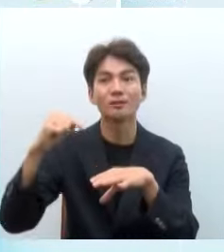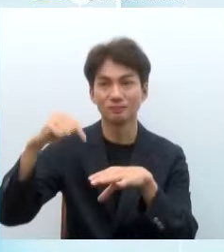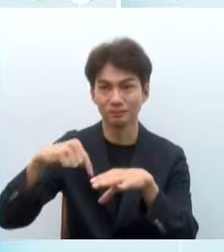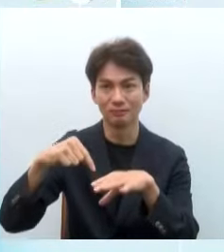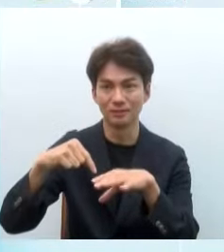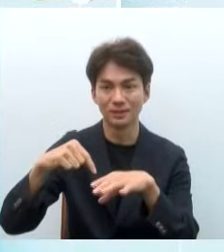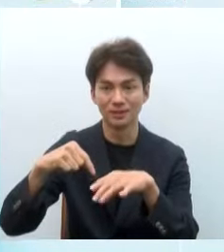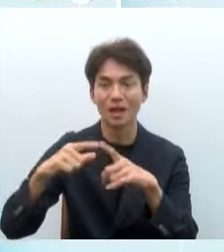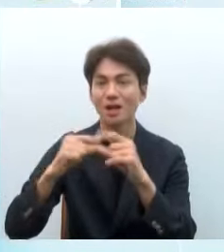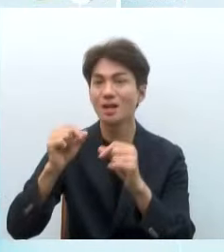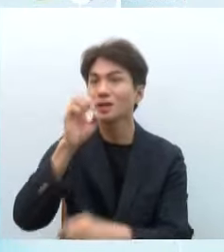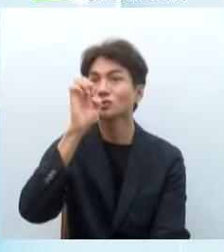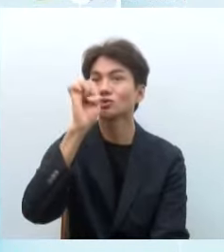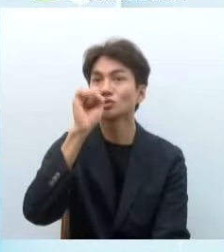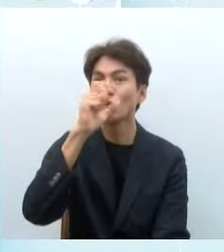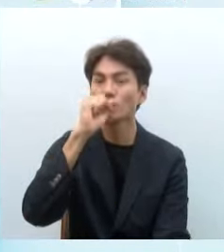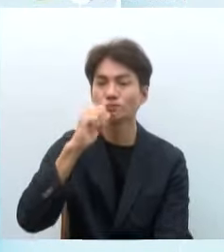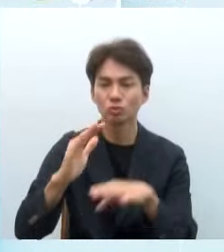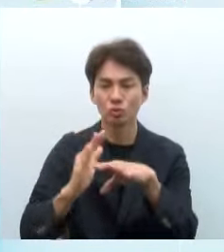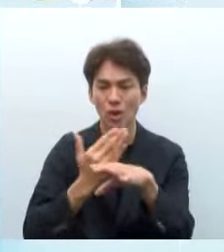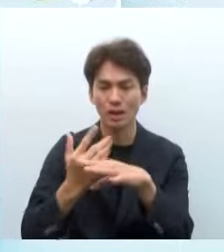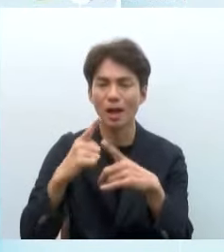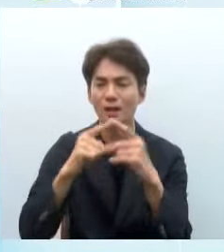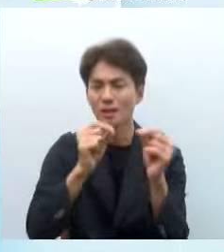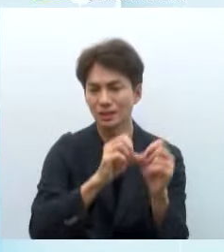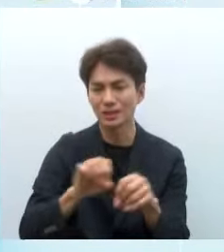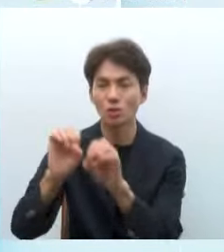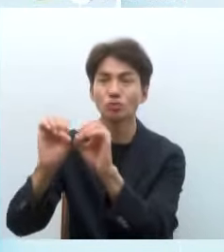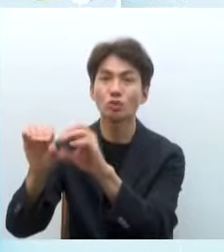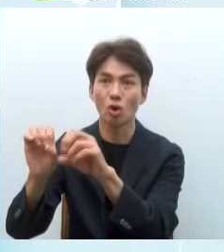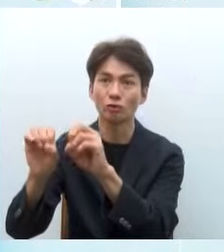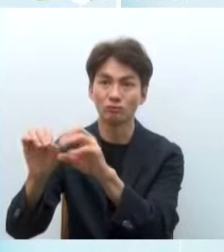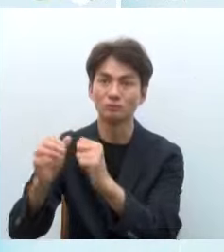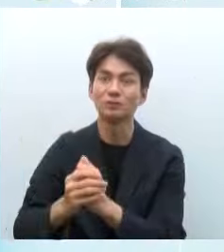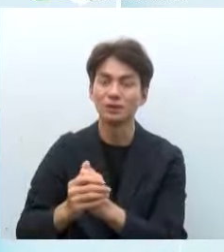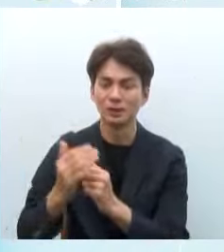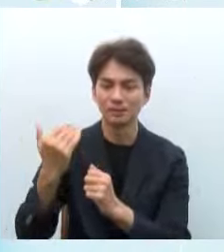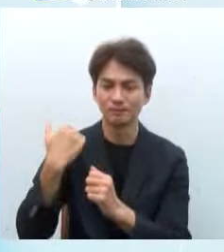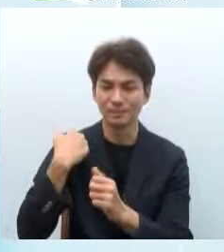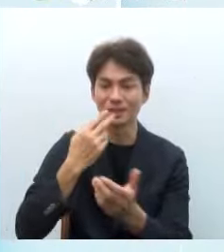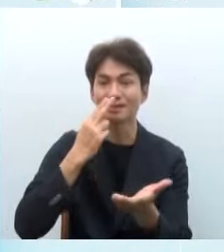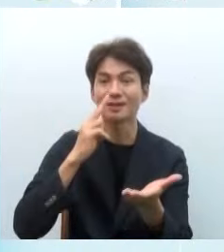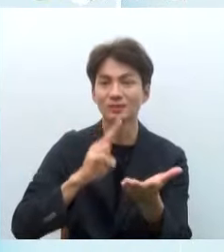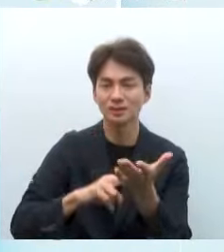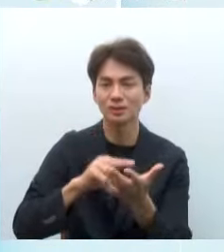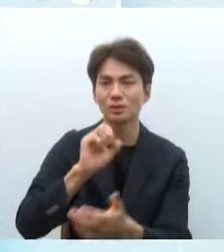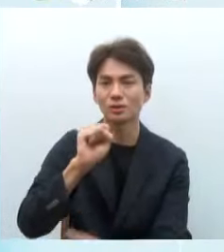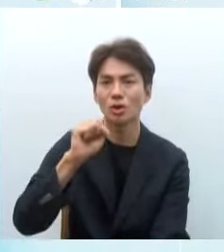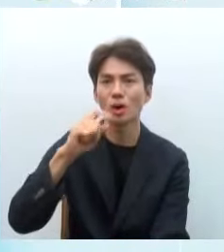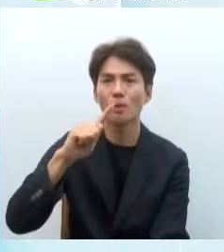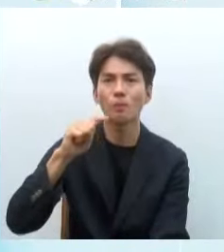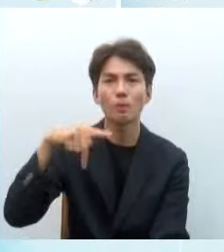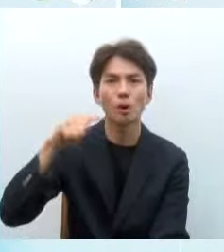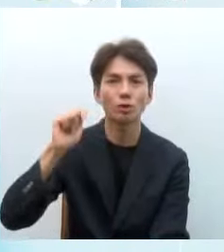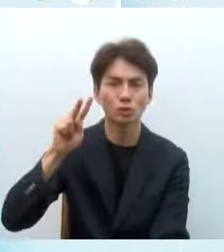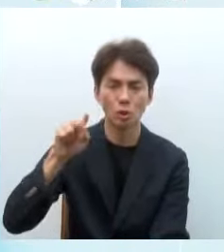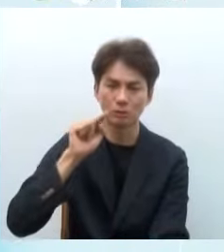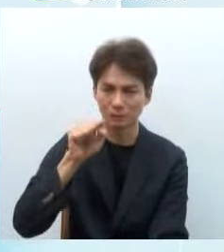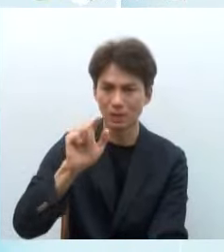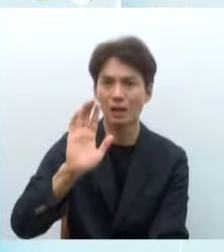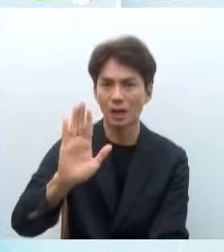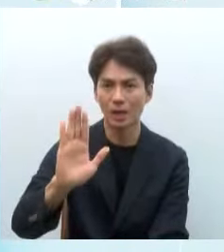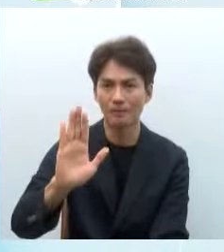อบธุรการมีสิทธิ์สอนเนี่ยก็มีหนังสือที่สปท.สั่งห้ามไว้ปี53เพราะว่าเป็นเงื่อนไขจาก